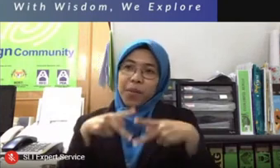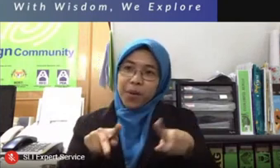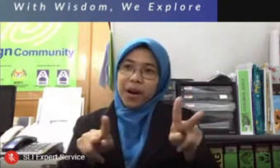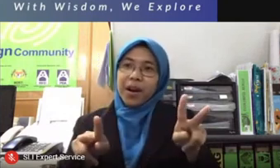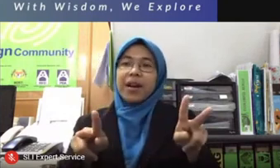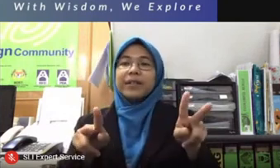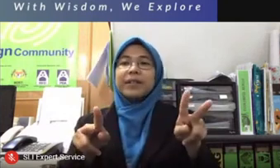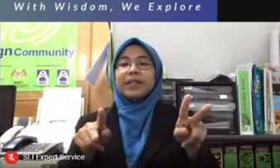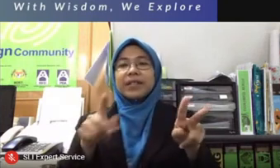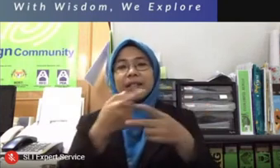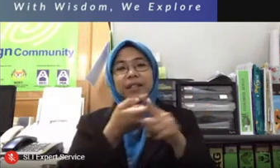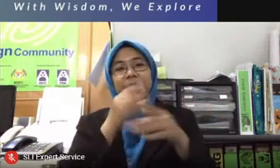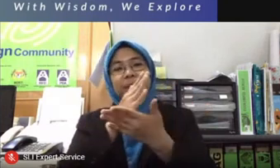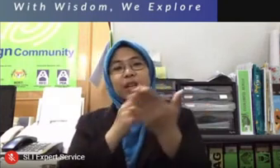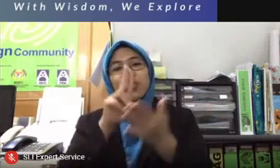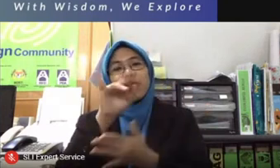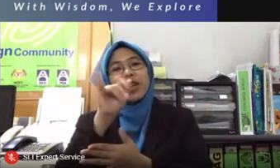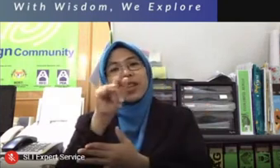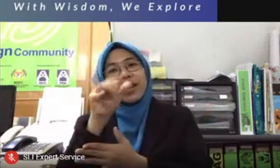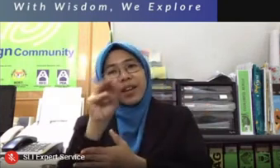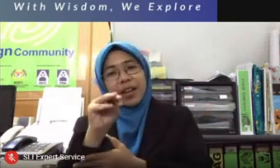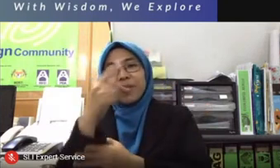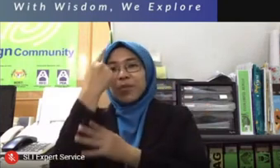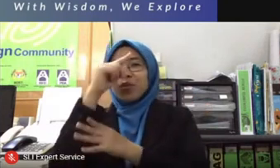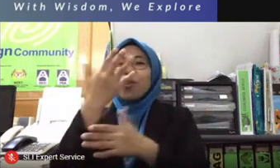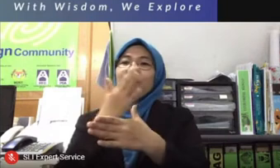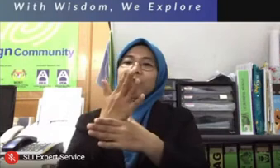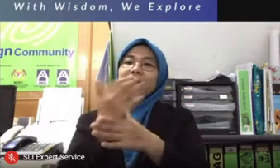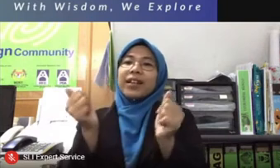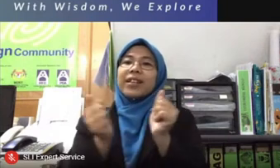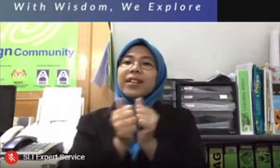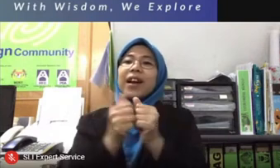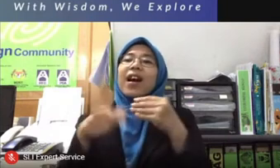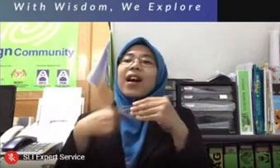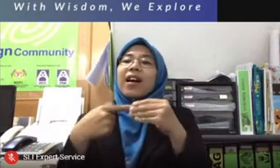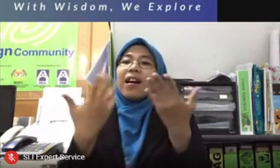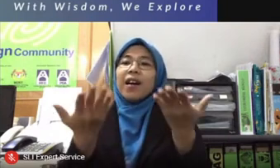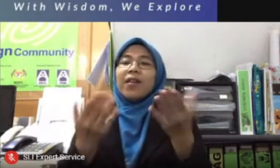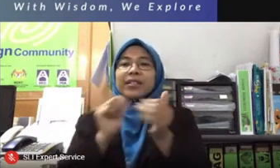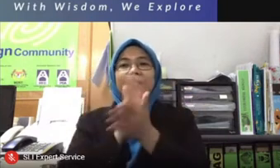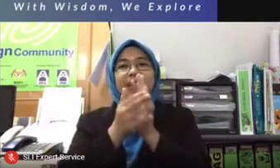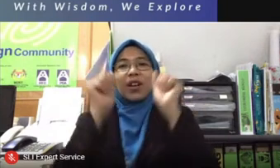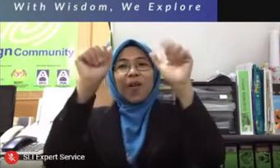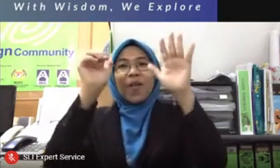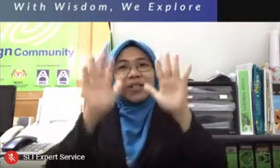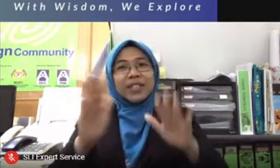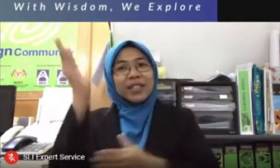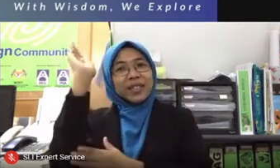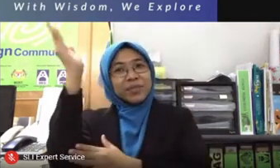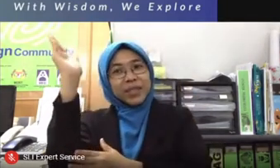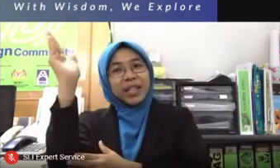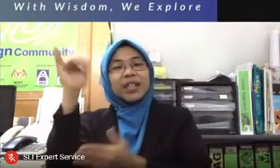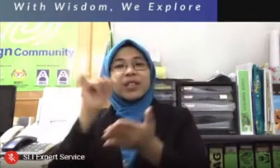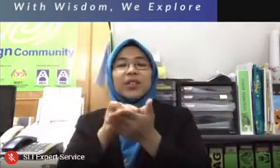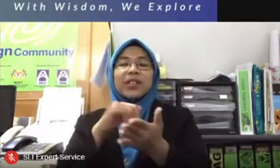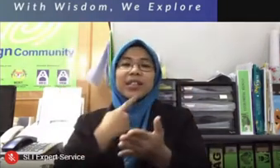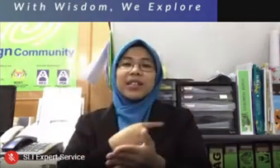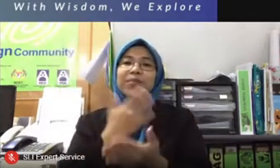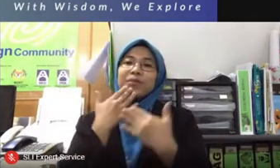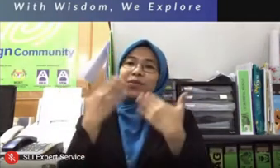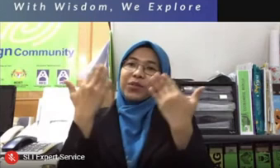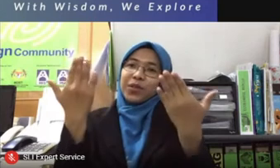diberi peluang oleh pihak UITM, okay, untuk berkongsi tentang macam mana nak jadi awesome speaker. Okay, itu pertama sekali kita bersyukur.